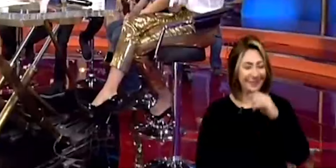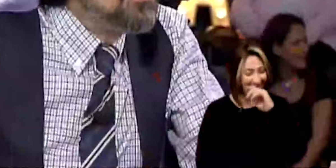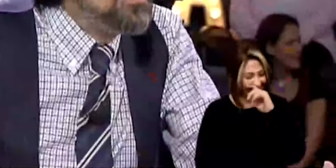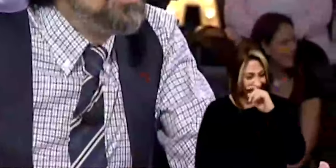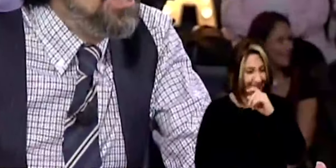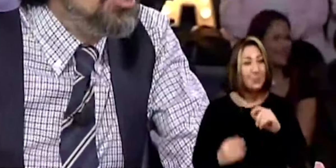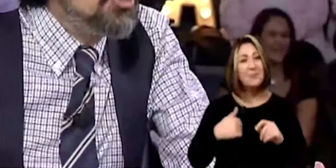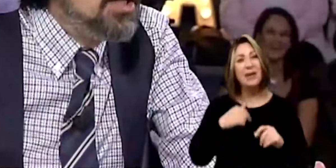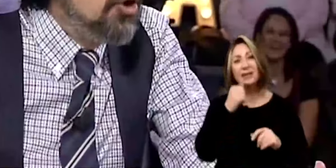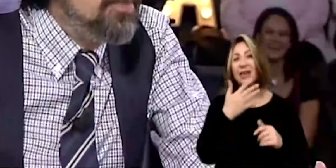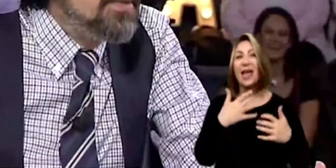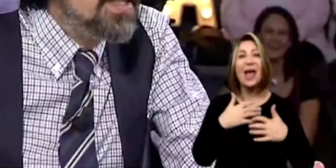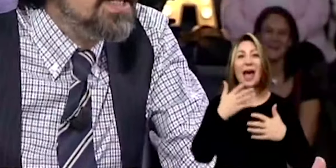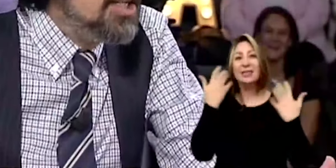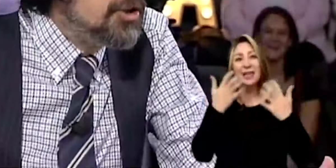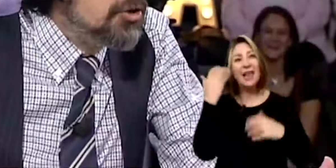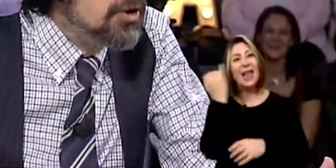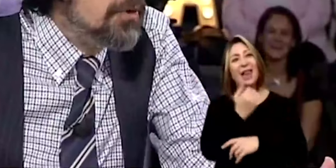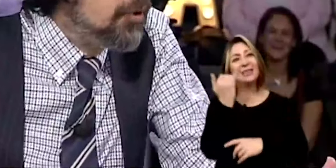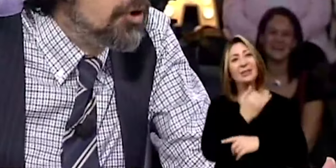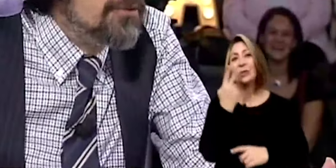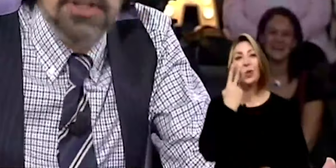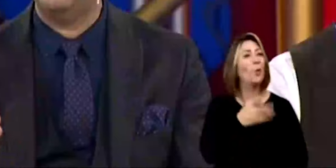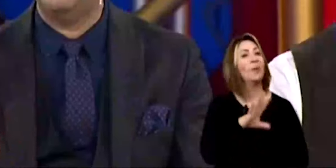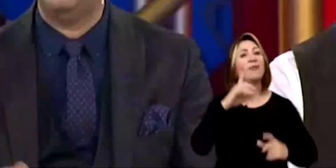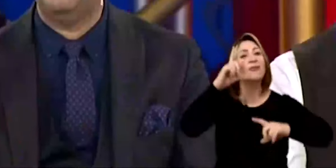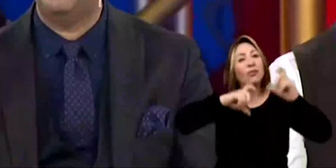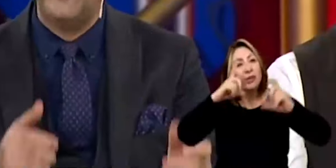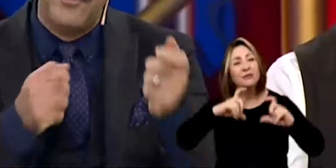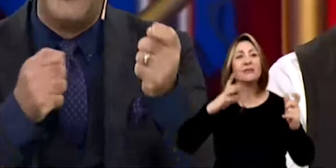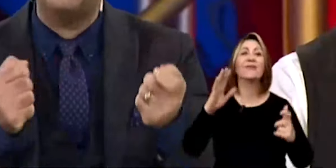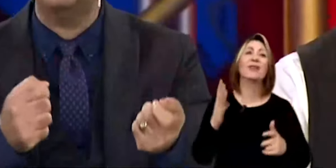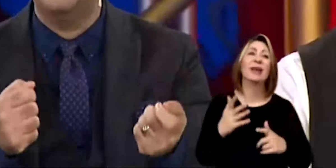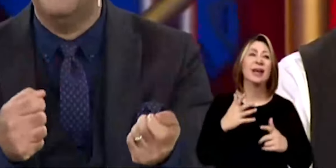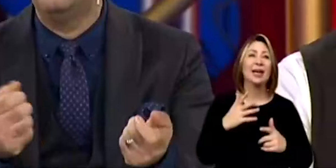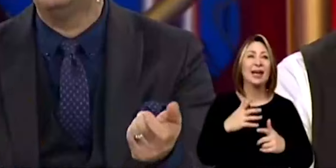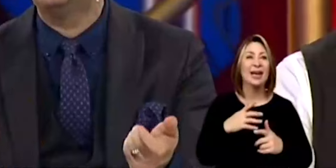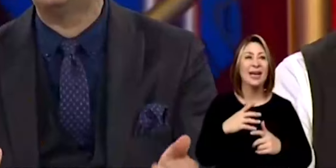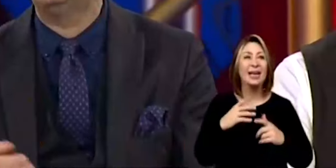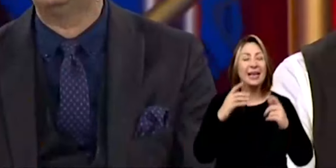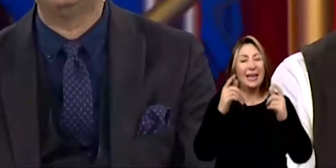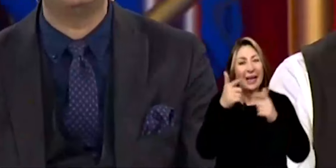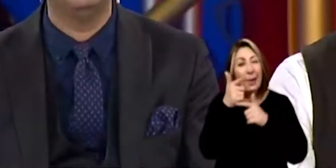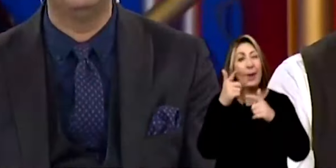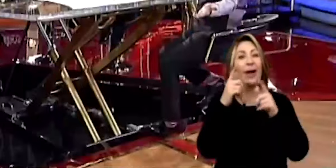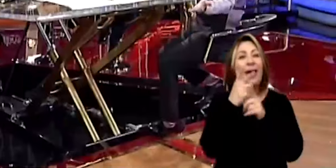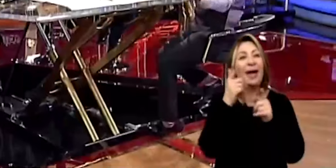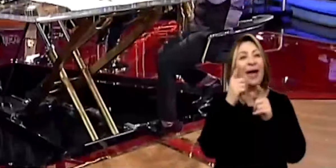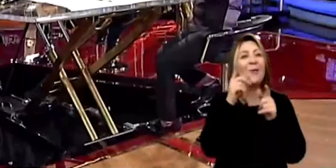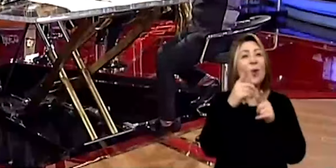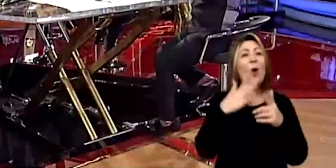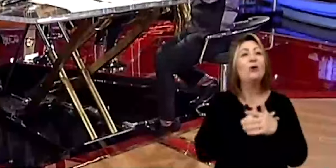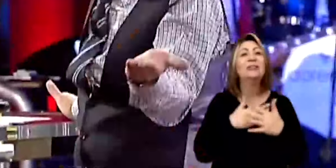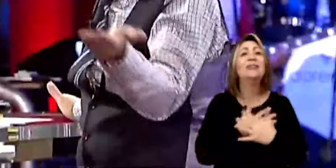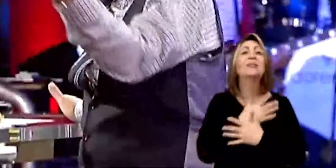Yani hiç ben aslanları eleştiren görmedim. Mesela National Geographic fotoğrafçılarından ya da çünkü yani bu aslan da yine ön sevişme yapmadı.